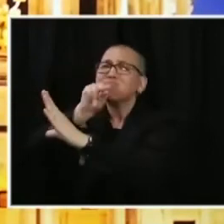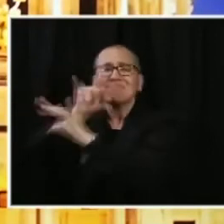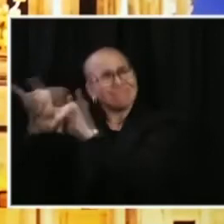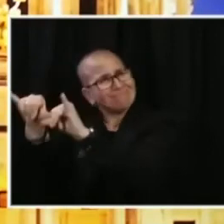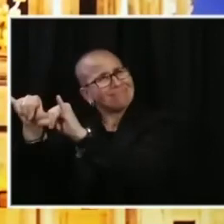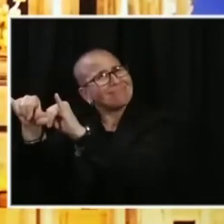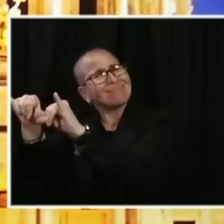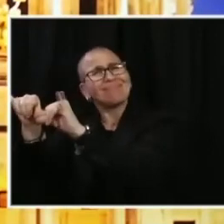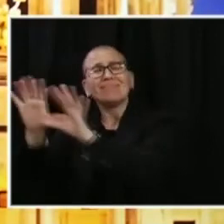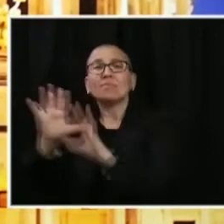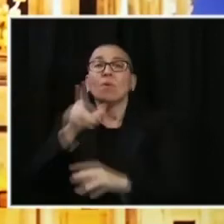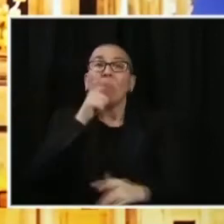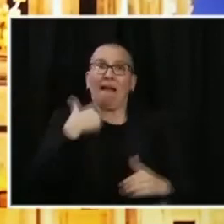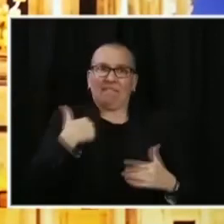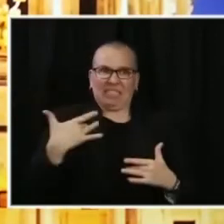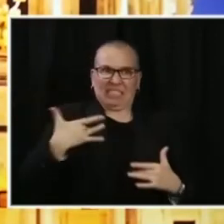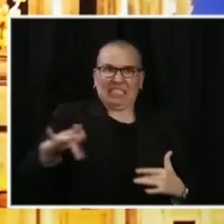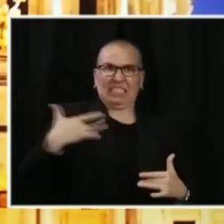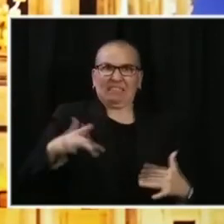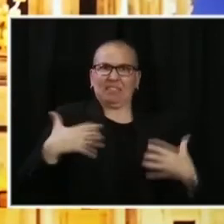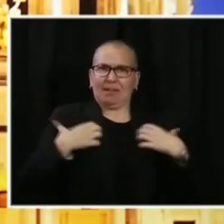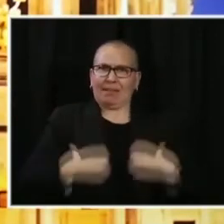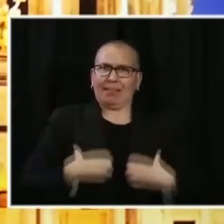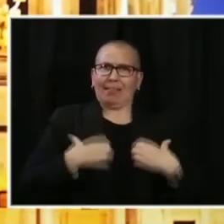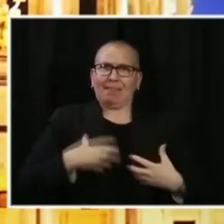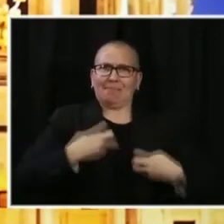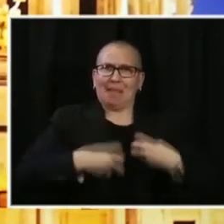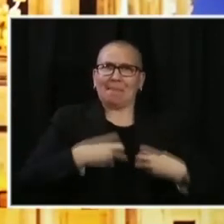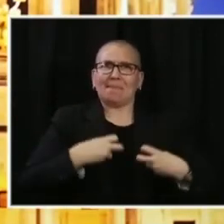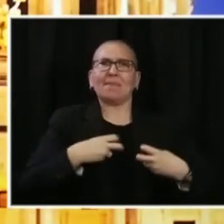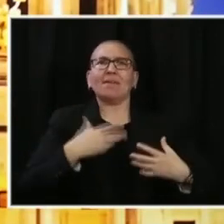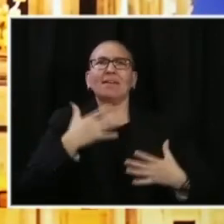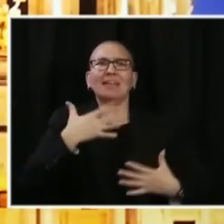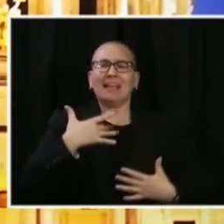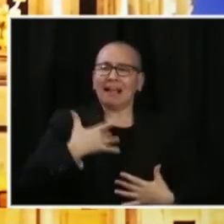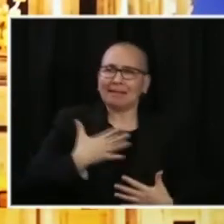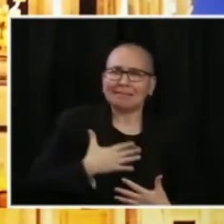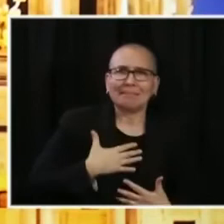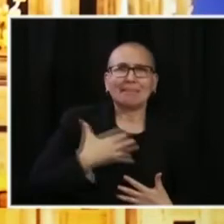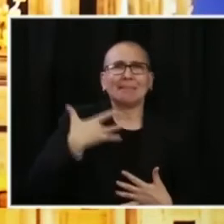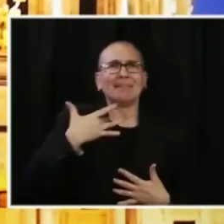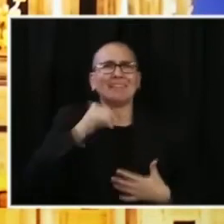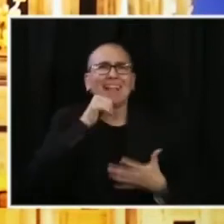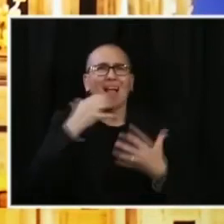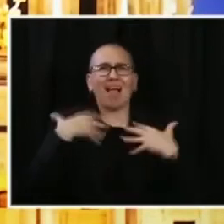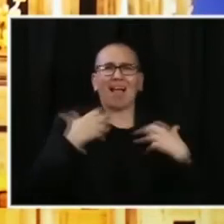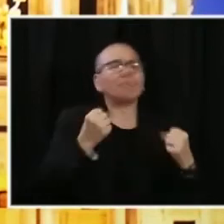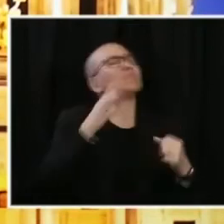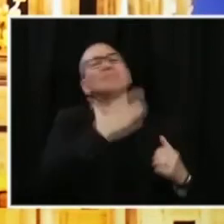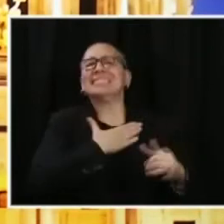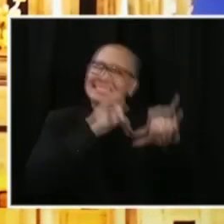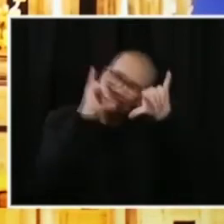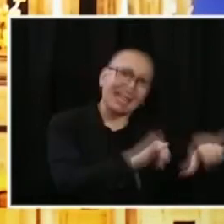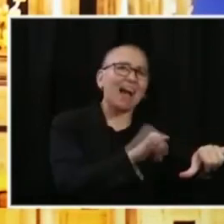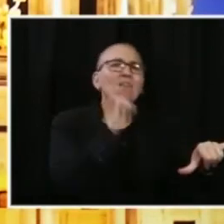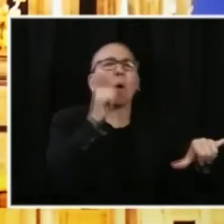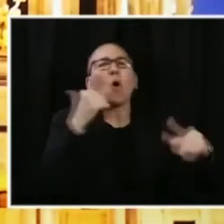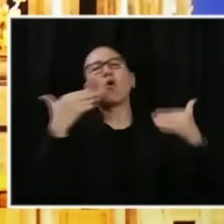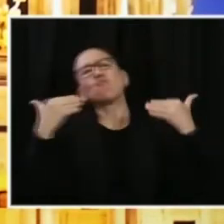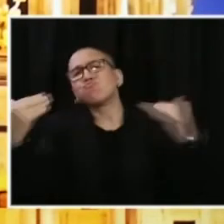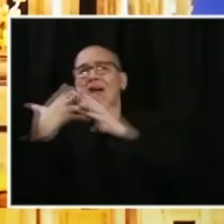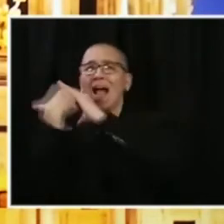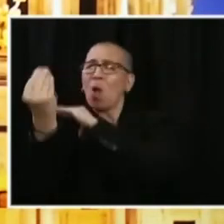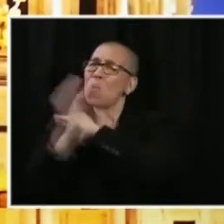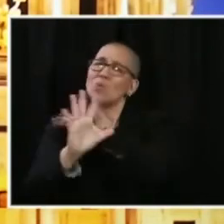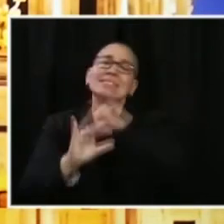họ chơi chẳng này là mua món chữ món xe món or more likely to end up in the hospital if they get